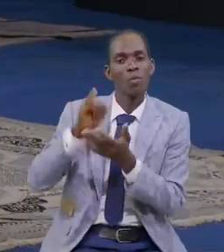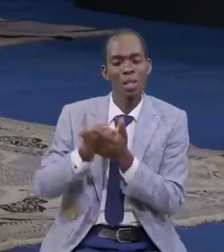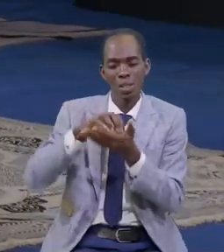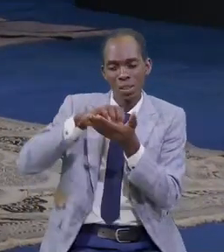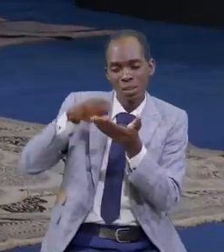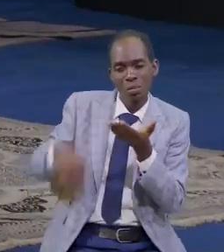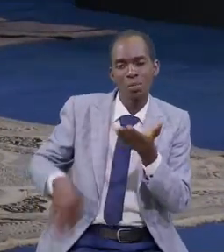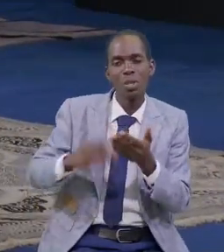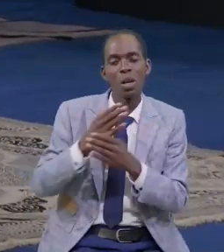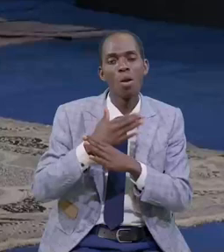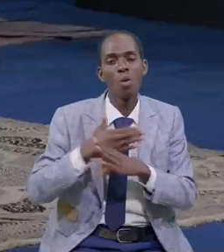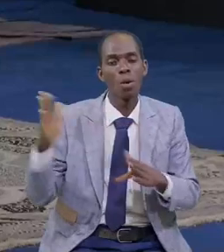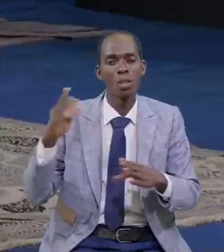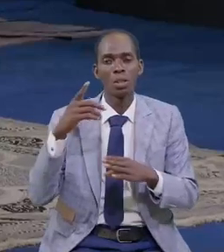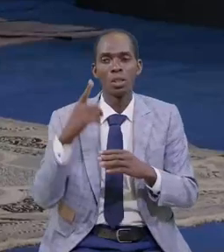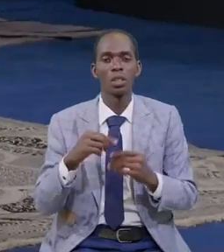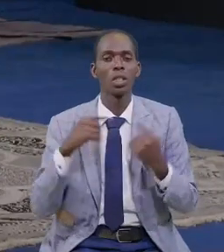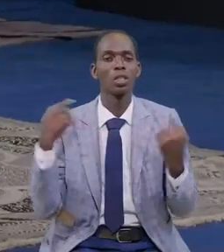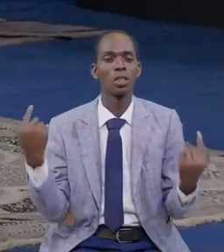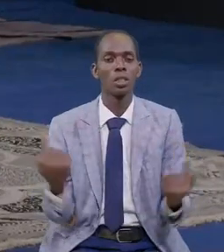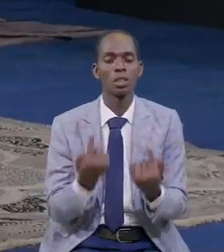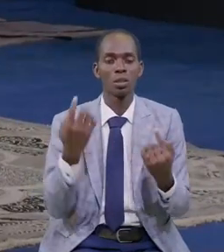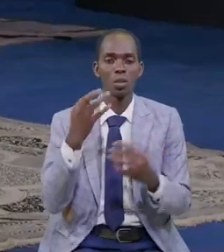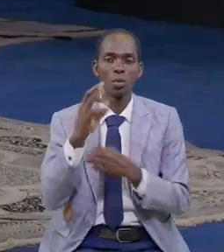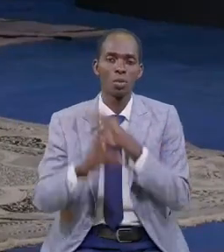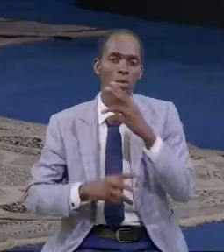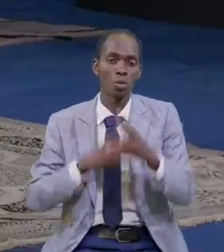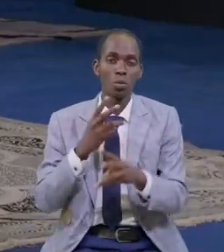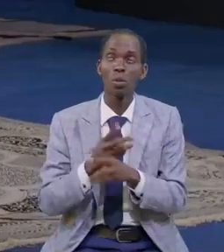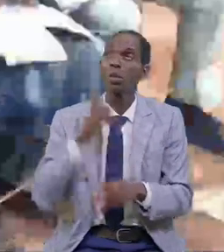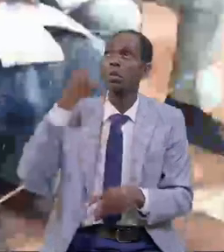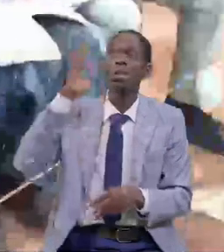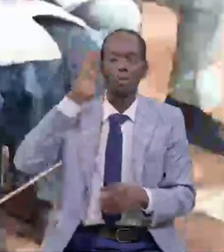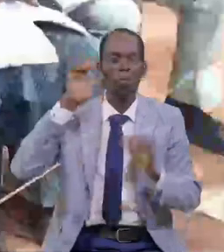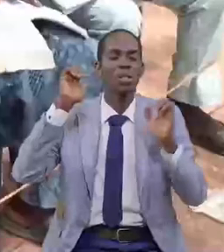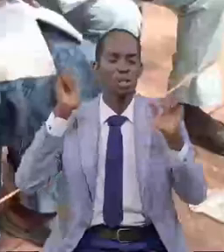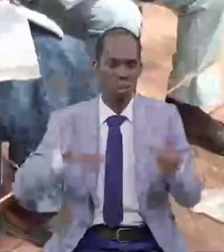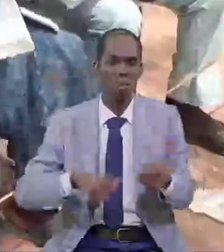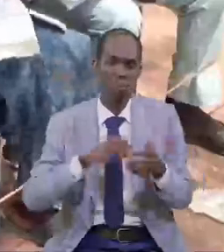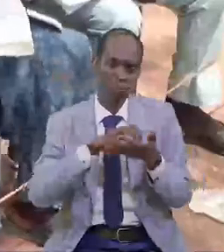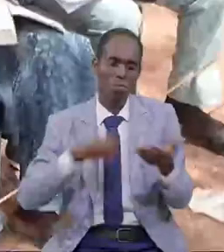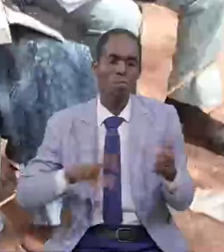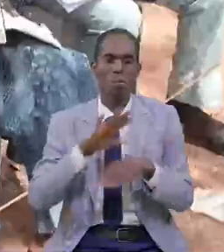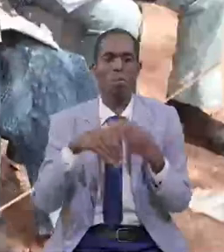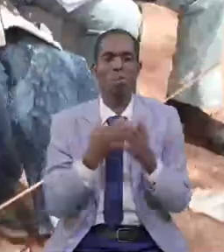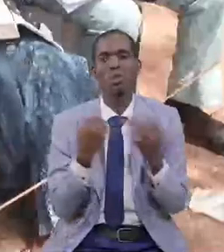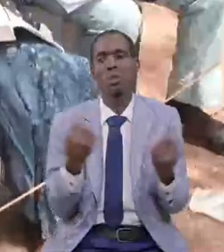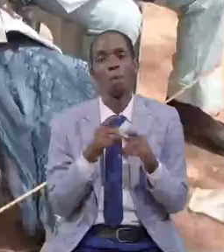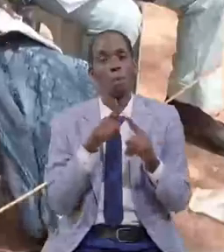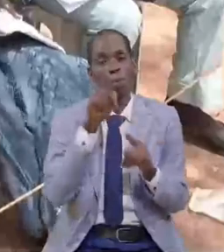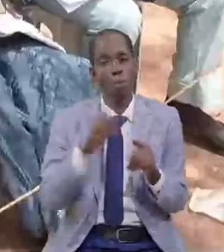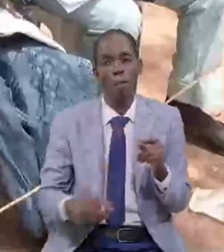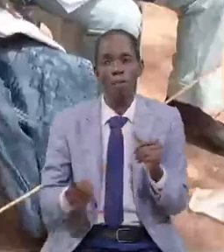ôte le péché du monde il va ôter tous vos péchés mais vous devez le